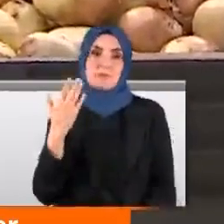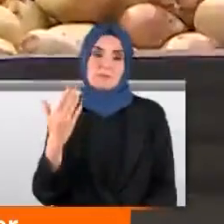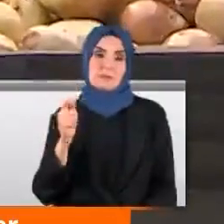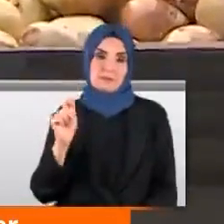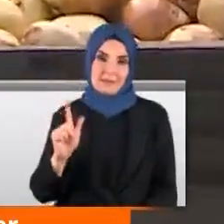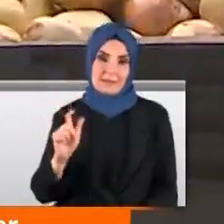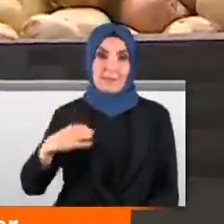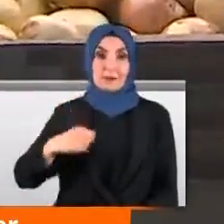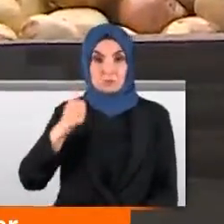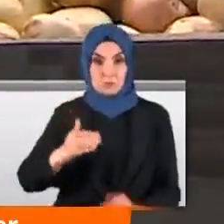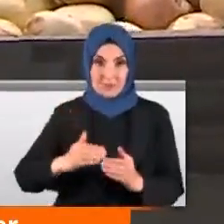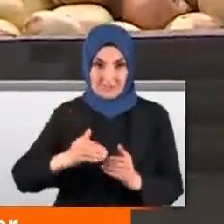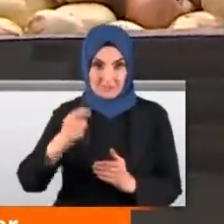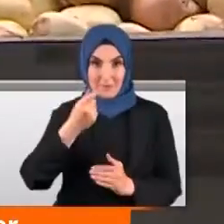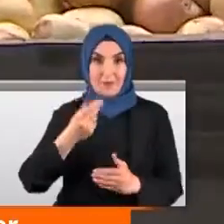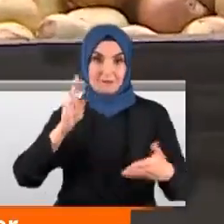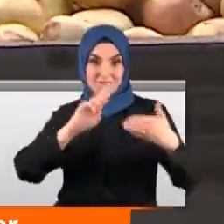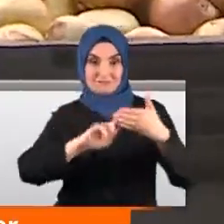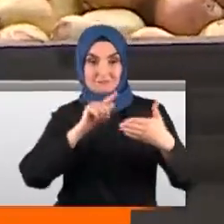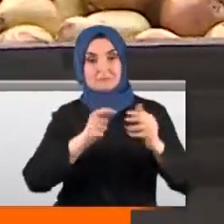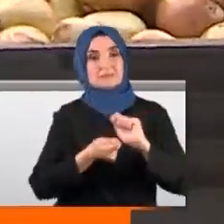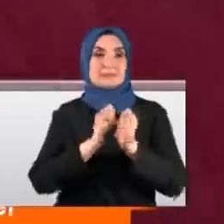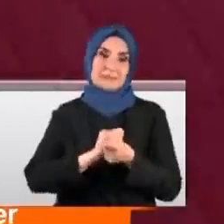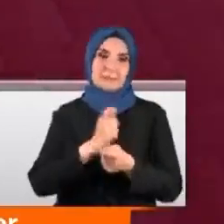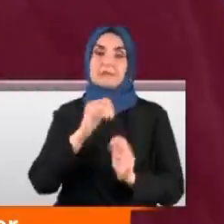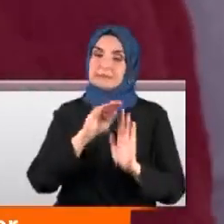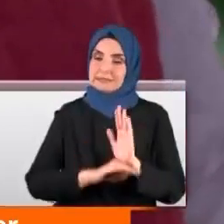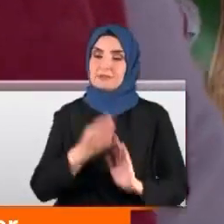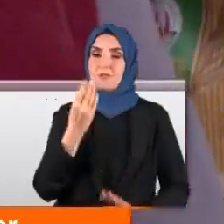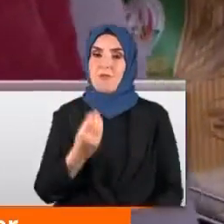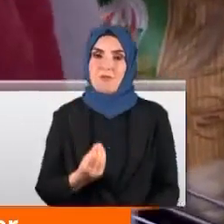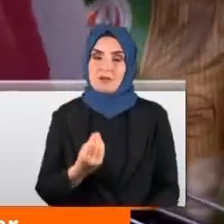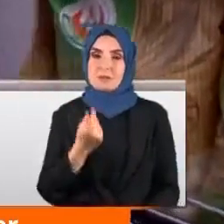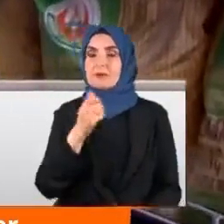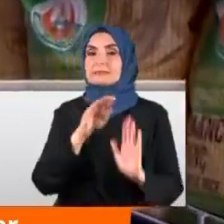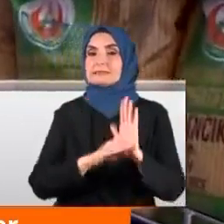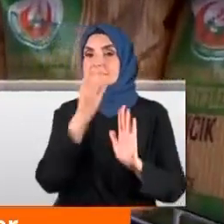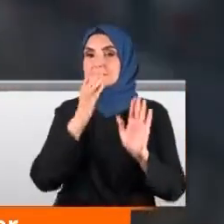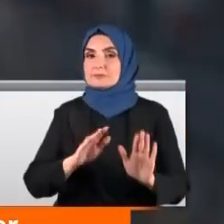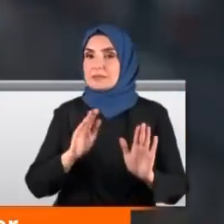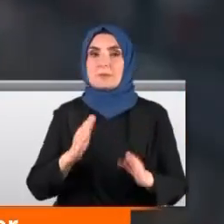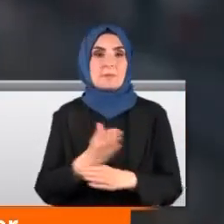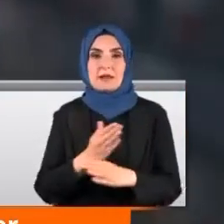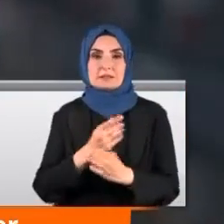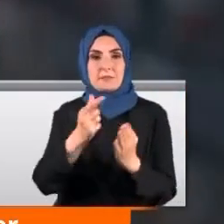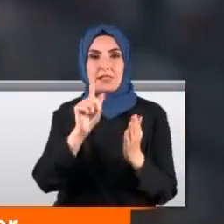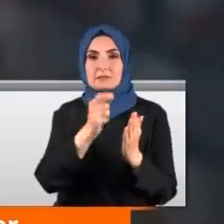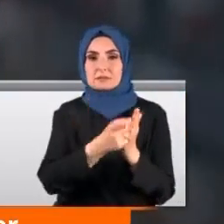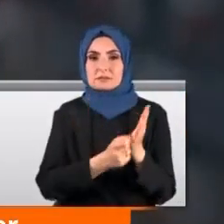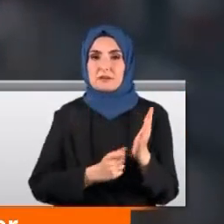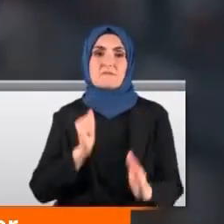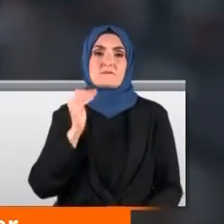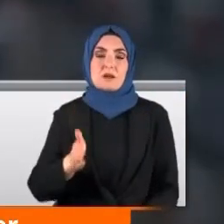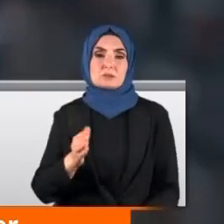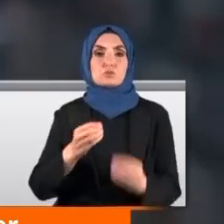etiketler kaldırılacak ve yerine indirimli fiyatlar gelecek. İndirim beklenen ürünlerin listesi uzun. Yumurta, peynir, çay,